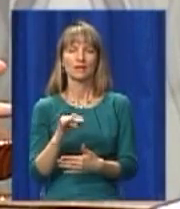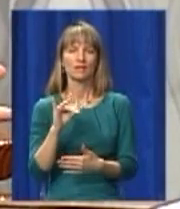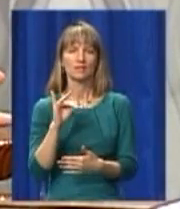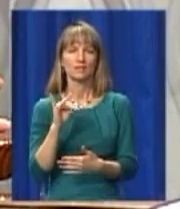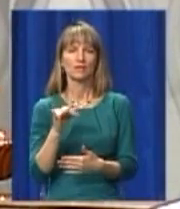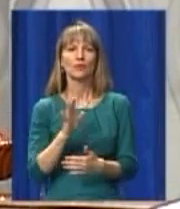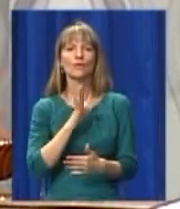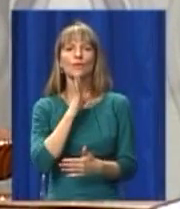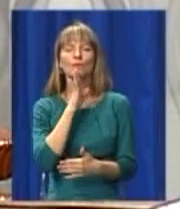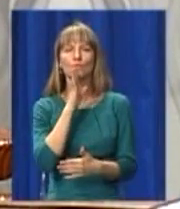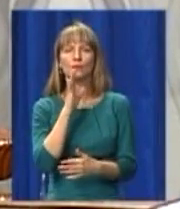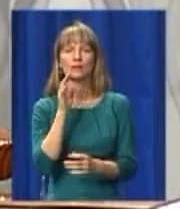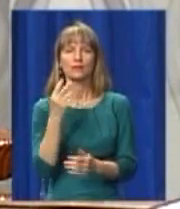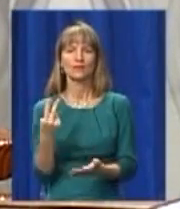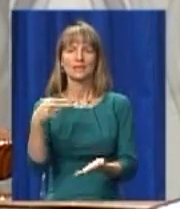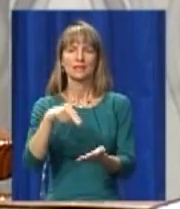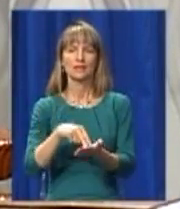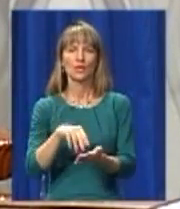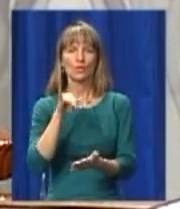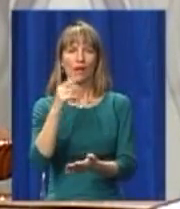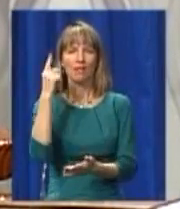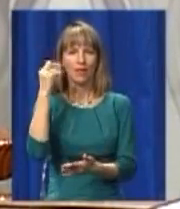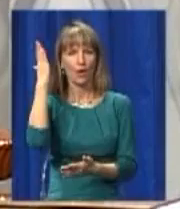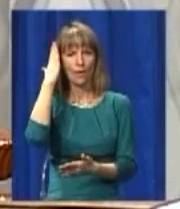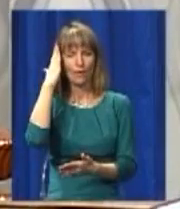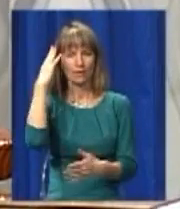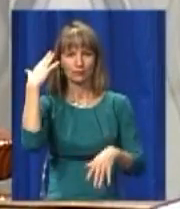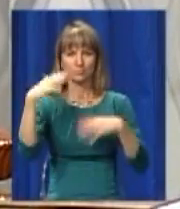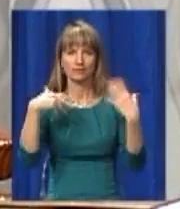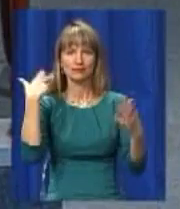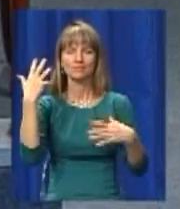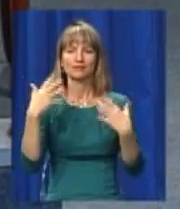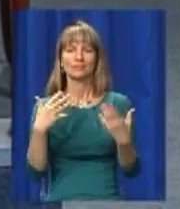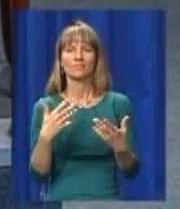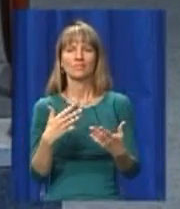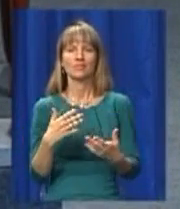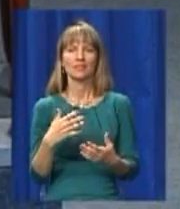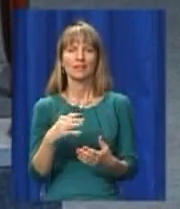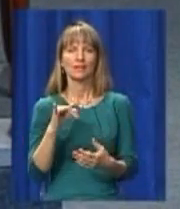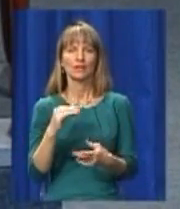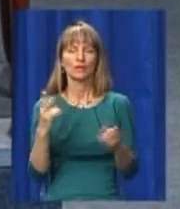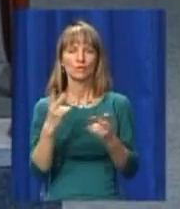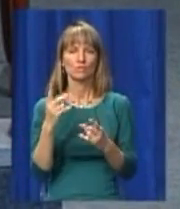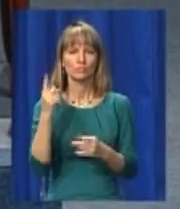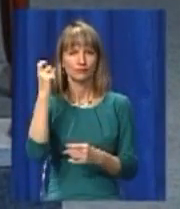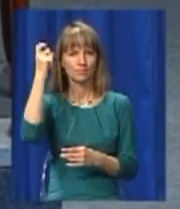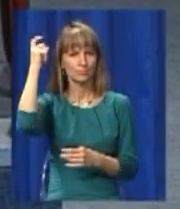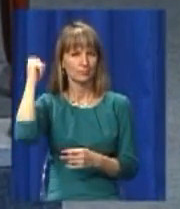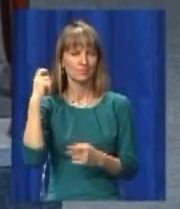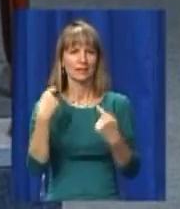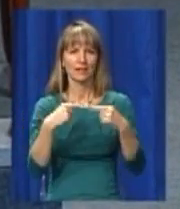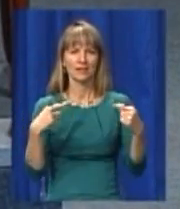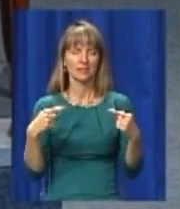да, утром, я так понимаю, ты встаешь, у тебя такая на голове бандура. Ты их расчесываешь или ты как-то сбрызгиваешь, не знаю, разные средства, там, например,